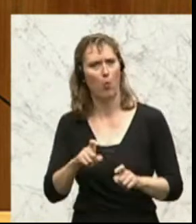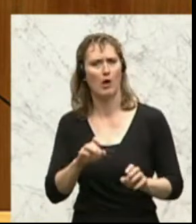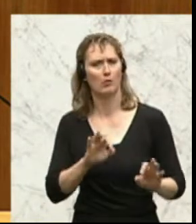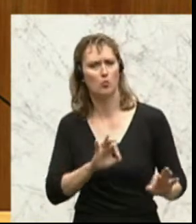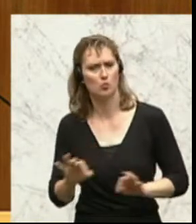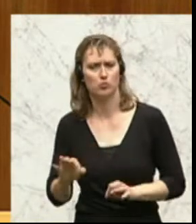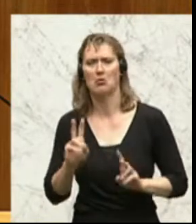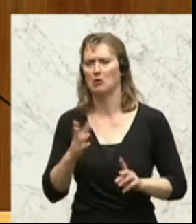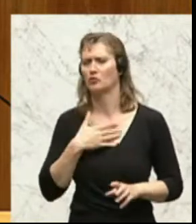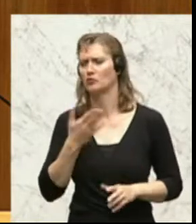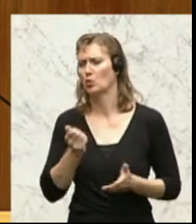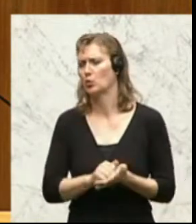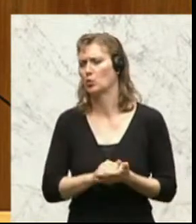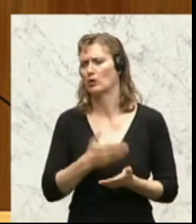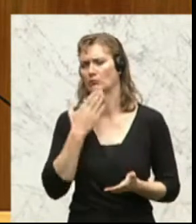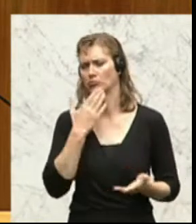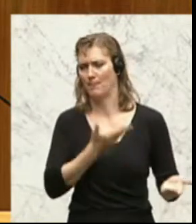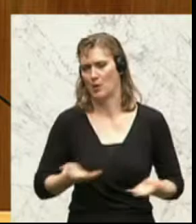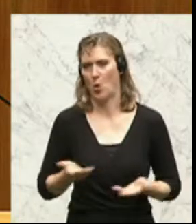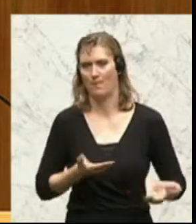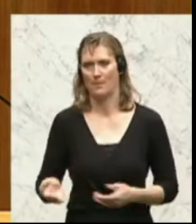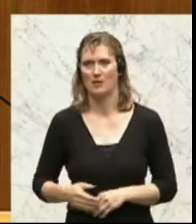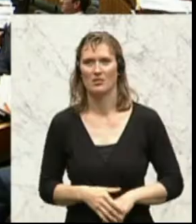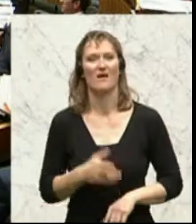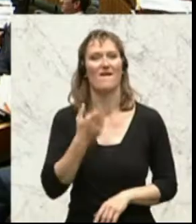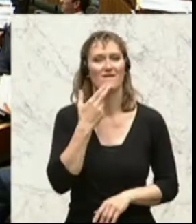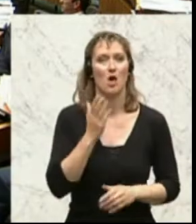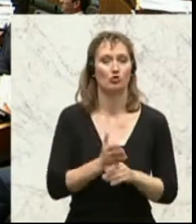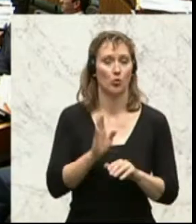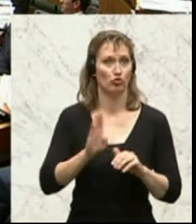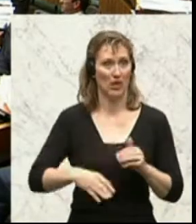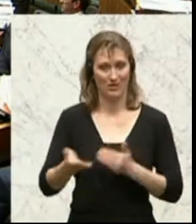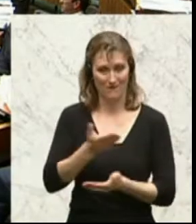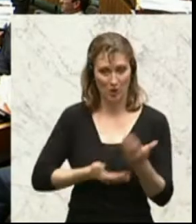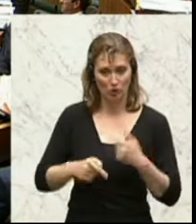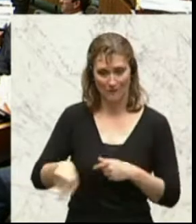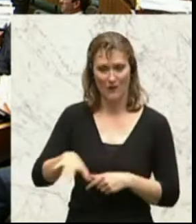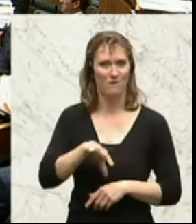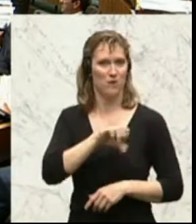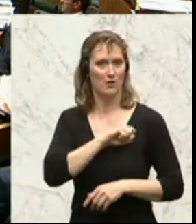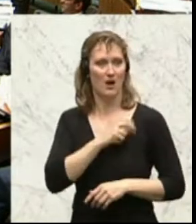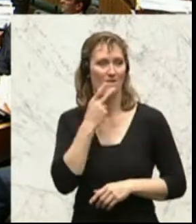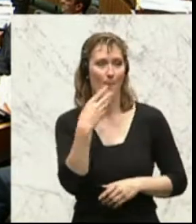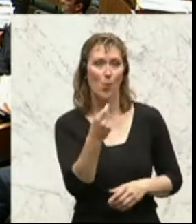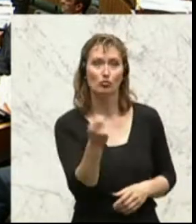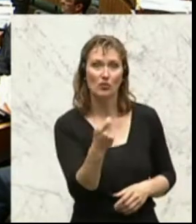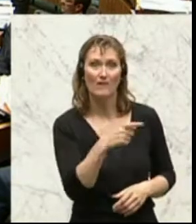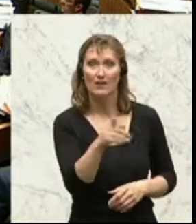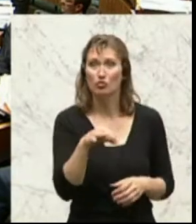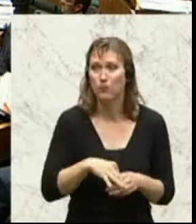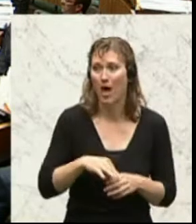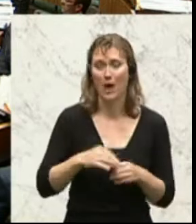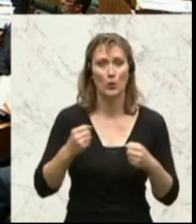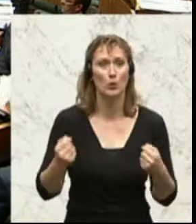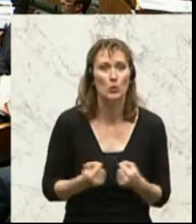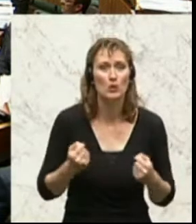kann. Begünstigt werden also jene, die schlecht wirtschaften, und bestraft werden die Sparsamen und Tüchtigen. Dabei